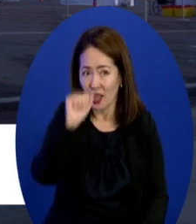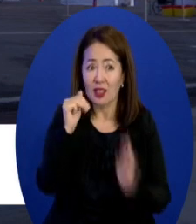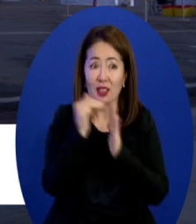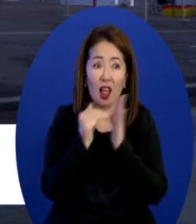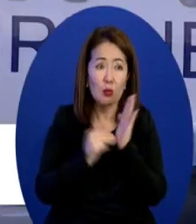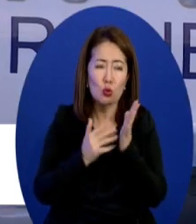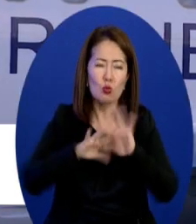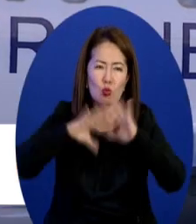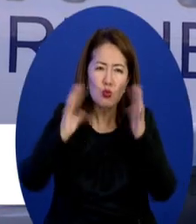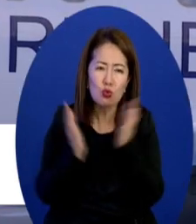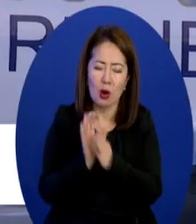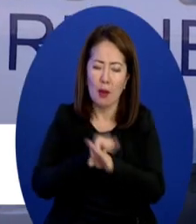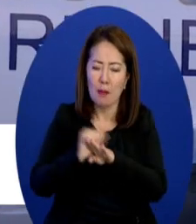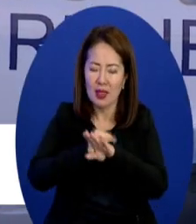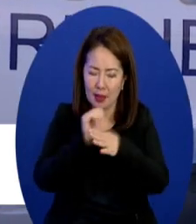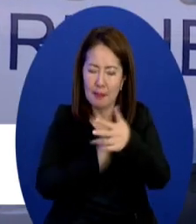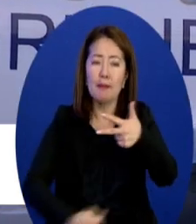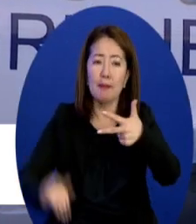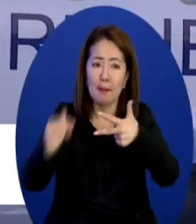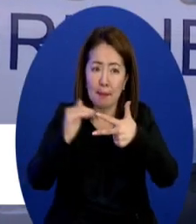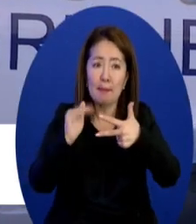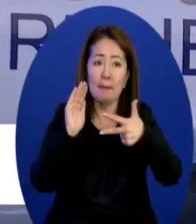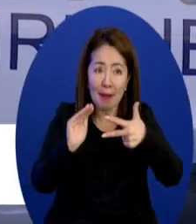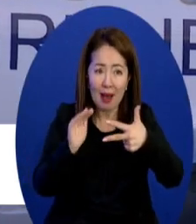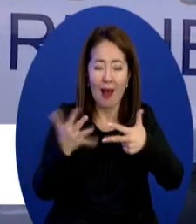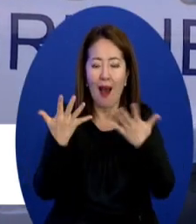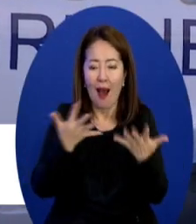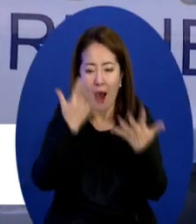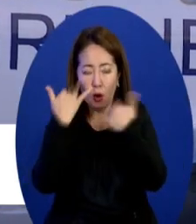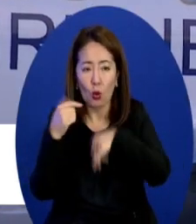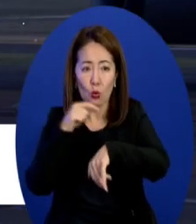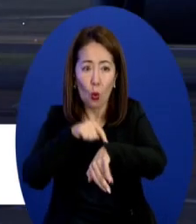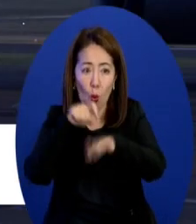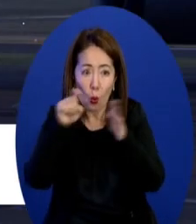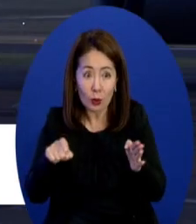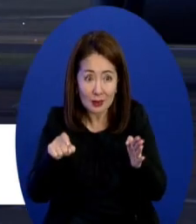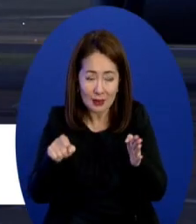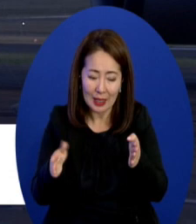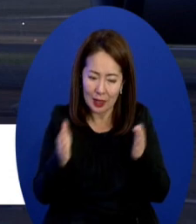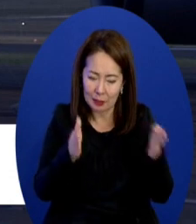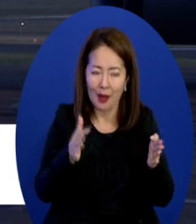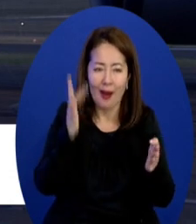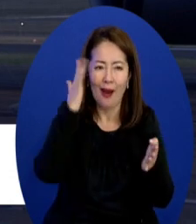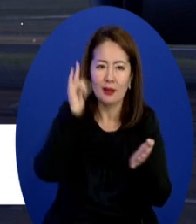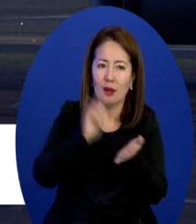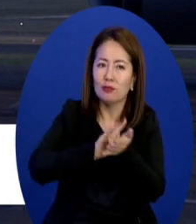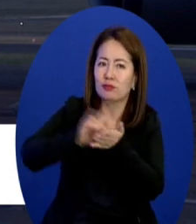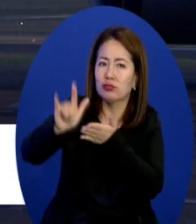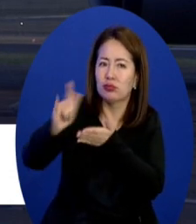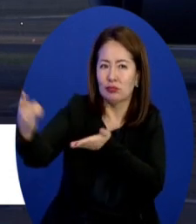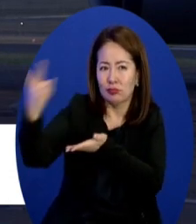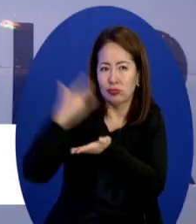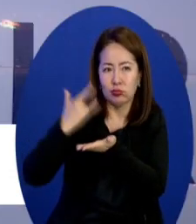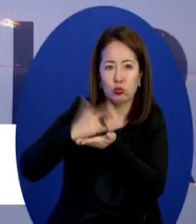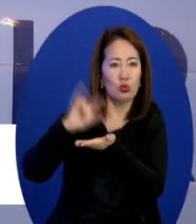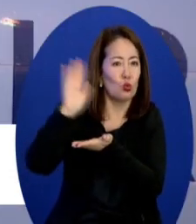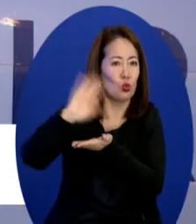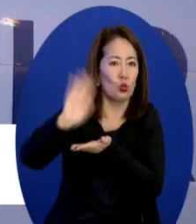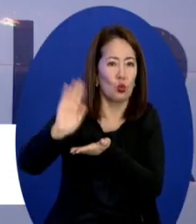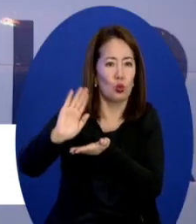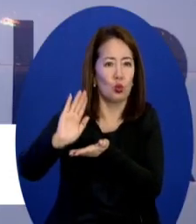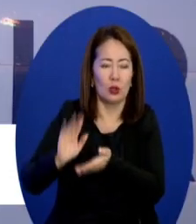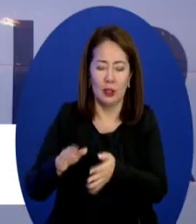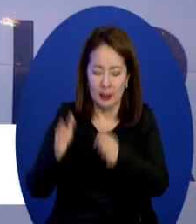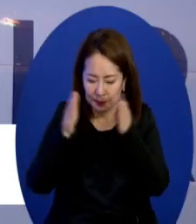бүх нийтийн бэлэн байдлын дэглэм тогтоосон 10 хоногийн хугацаанд гадаадын улс орнууд руу тусгай үүргийн нислэг хийгдэхгүй. Цаашид